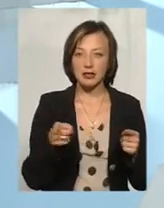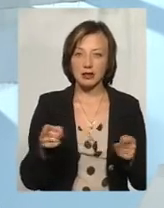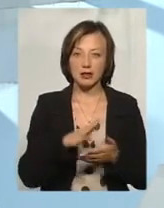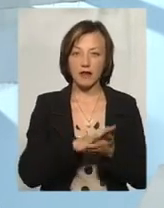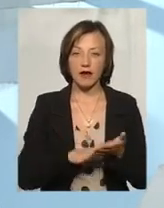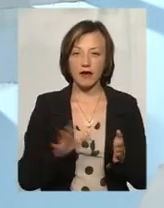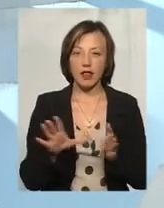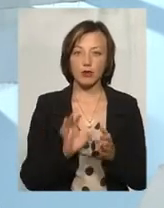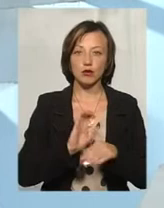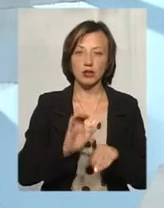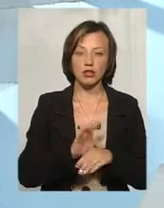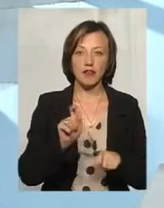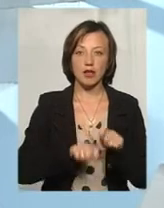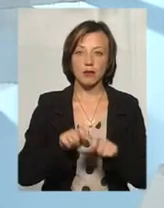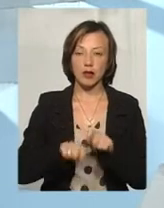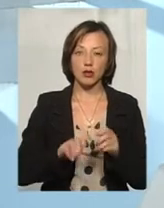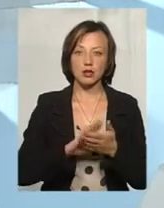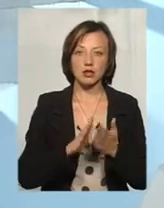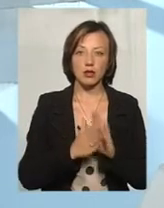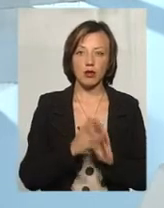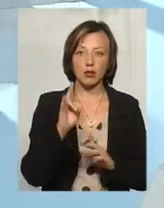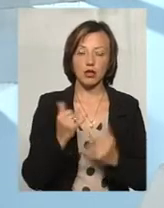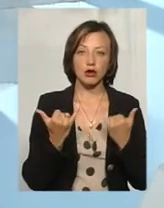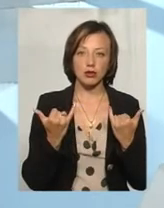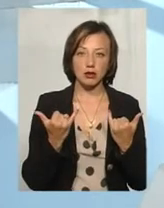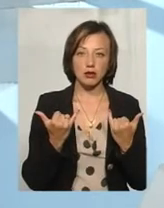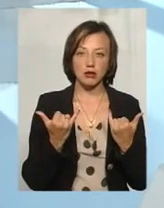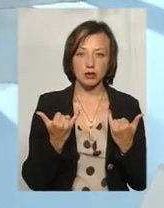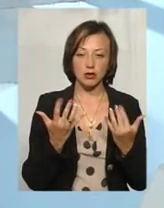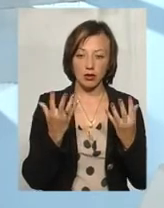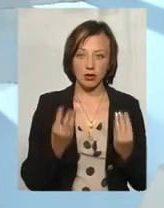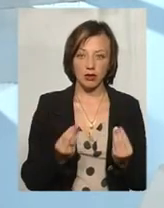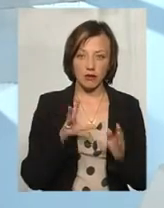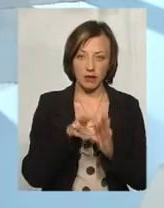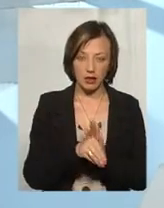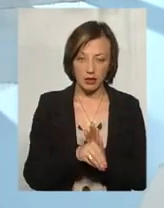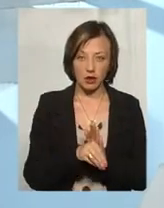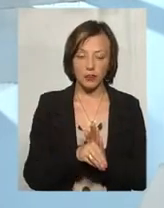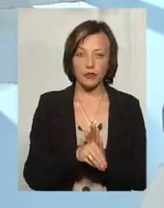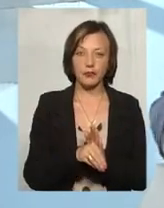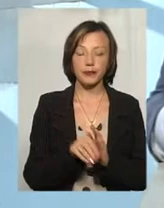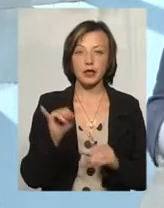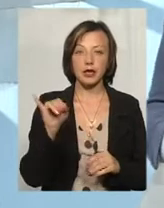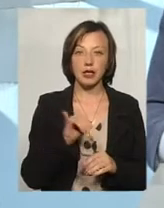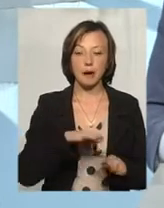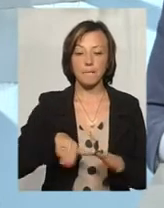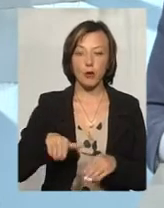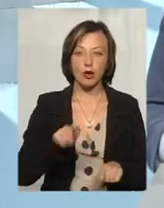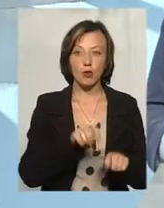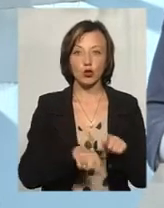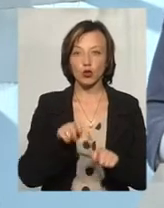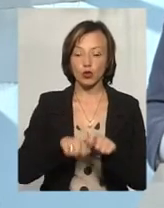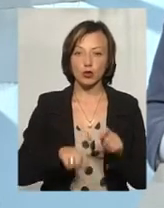вона вимірюється станом на сьогоднішній, на момент введення стимулюючого тарифу утворення, і потім